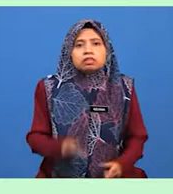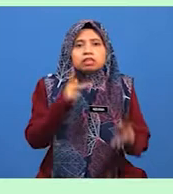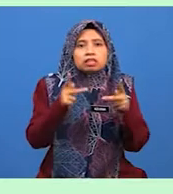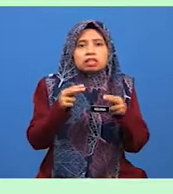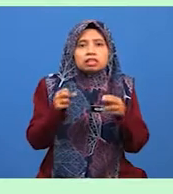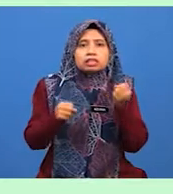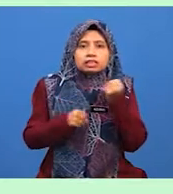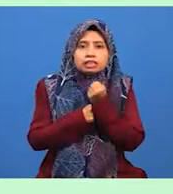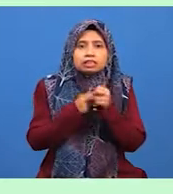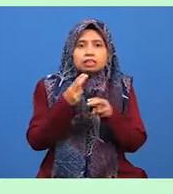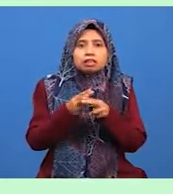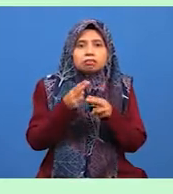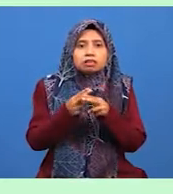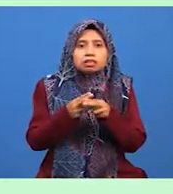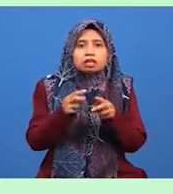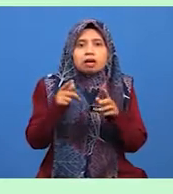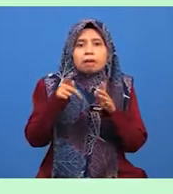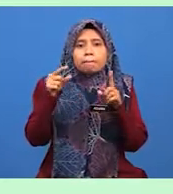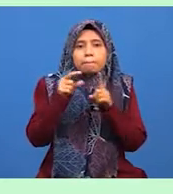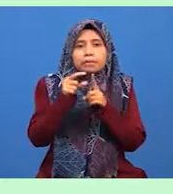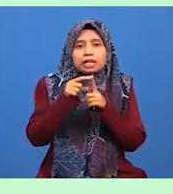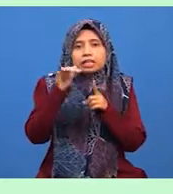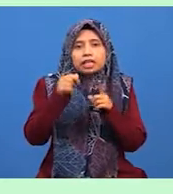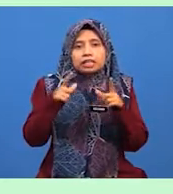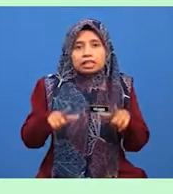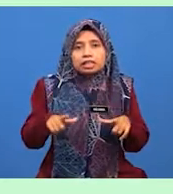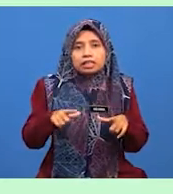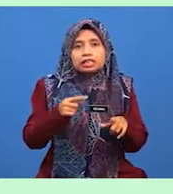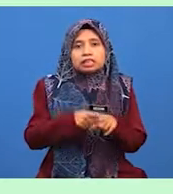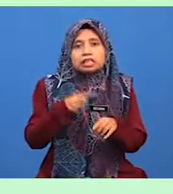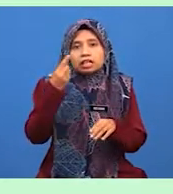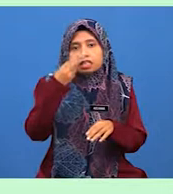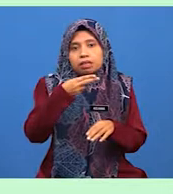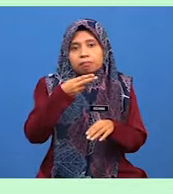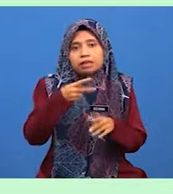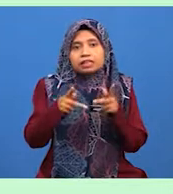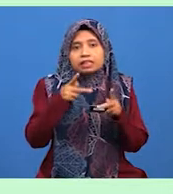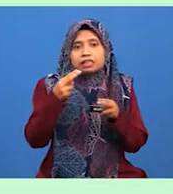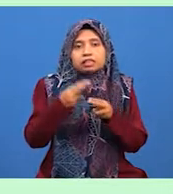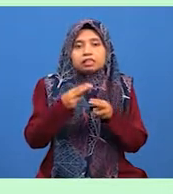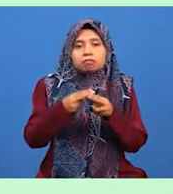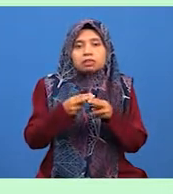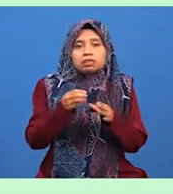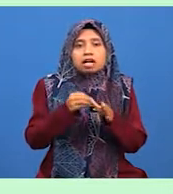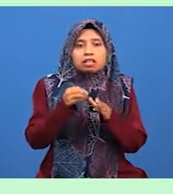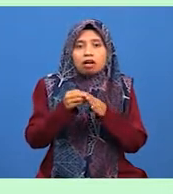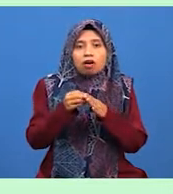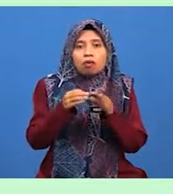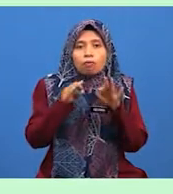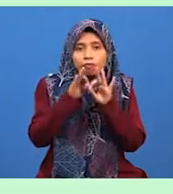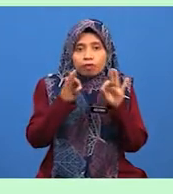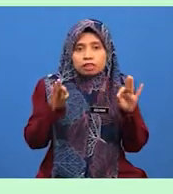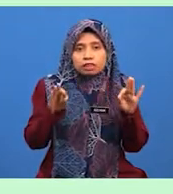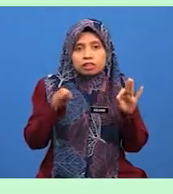sendi nama ialah perkataan yang letaknya di hadapan kata nama atau